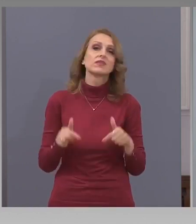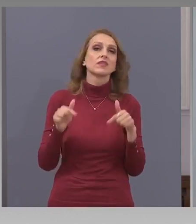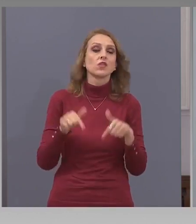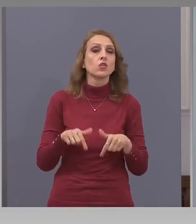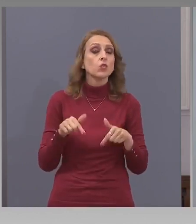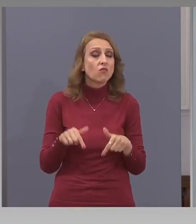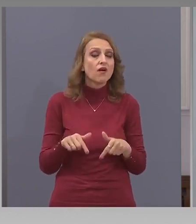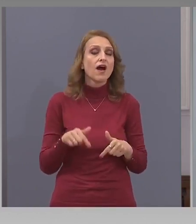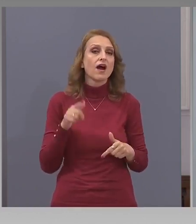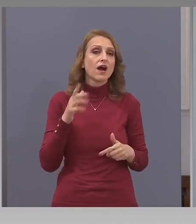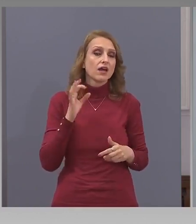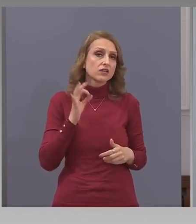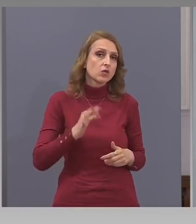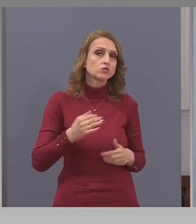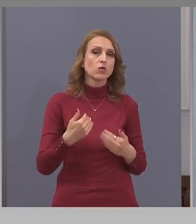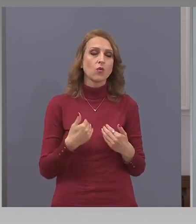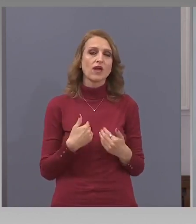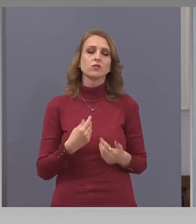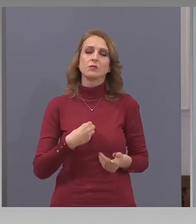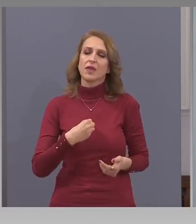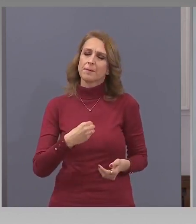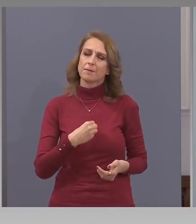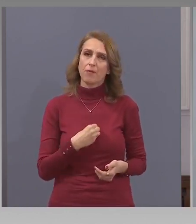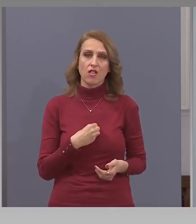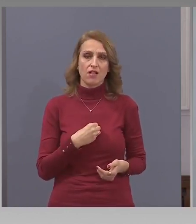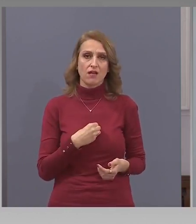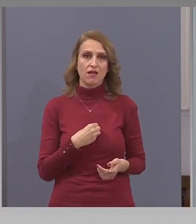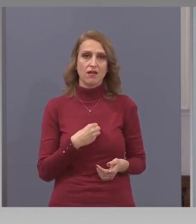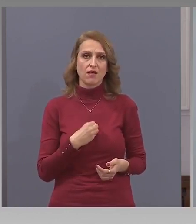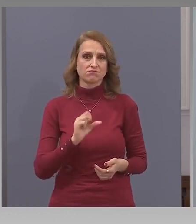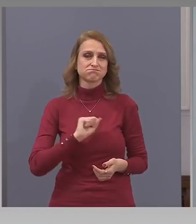това е което така ми причинява болка.